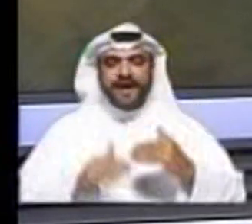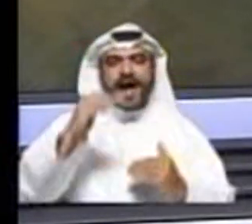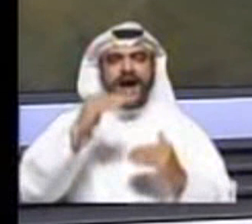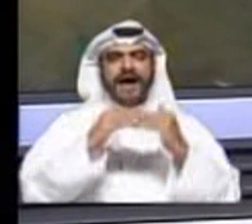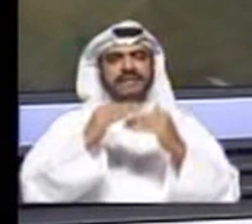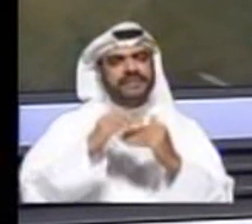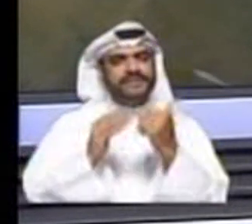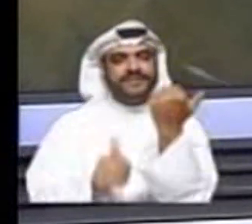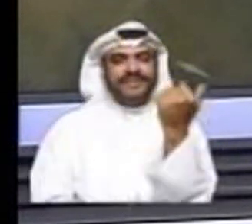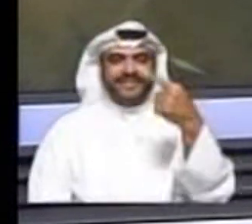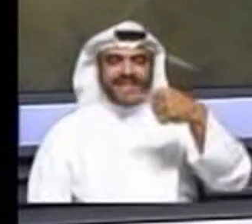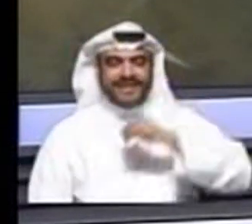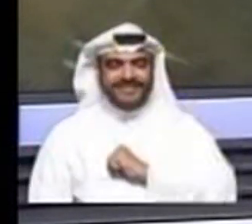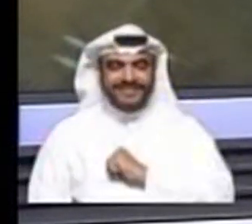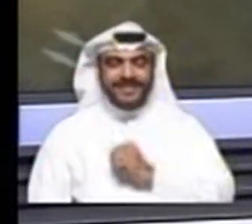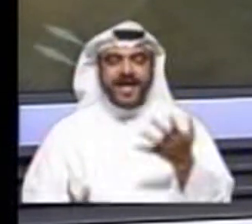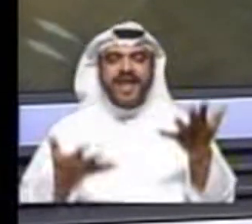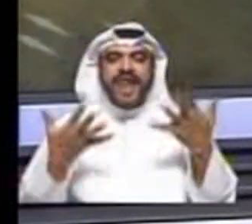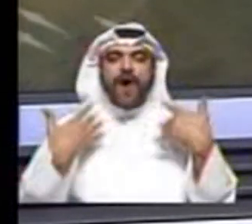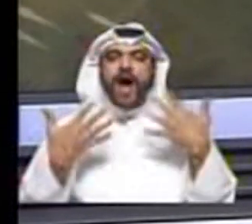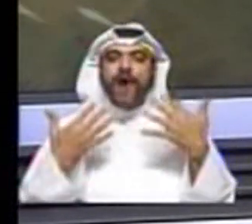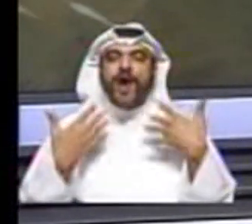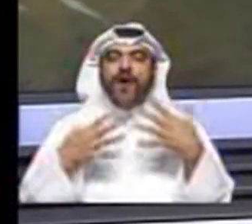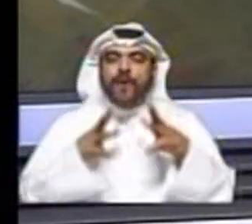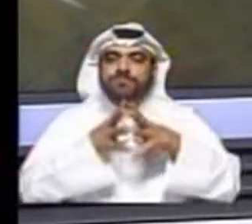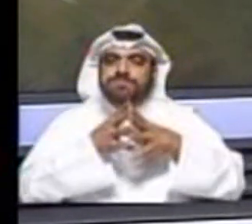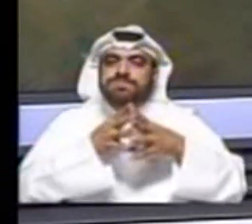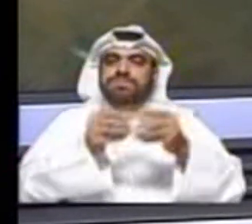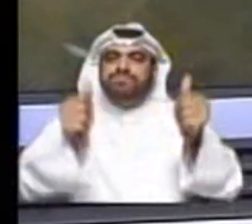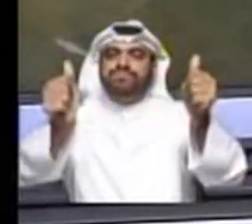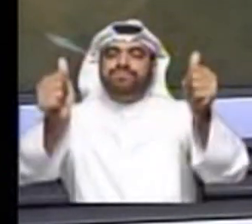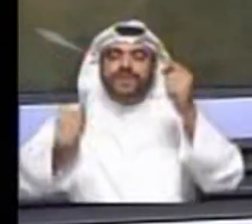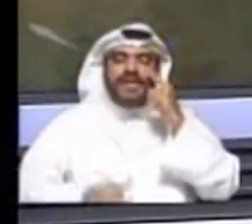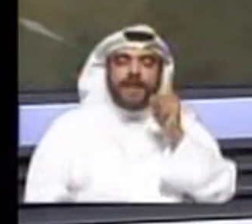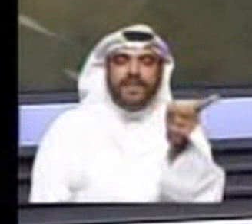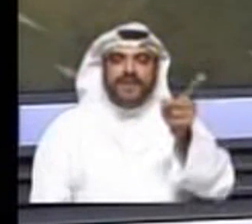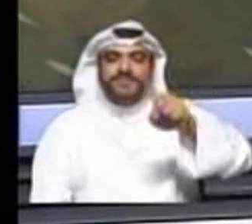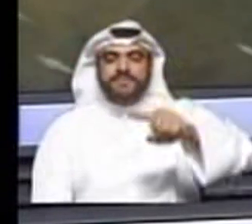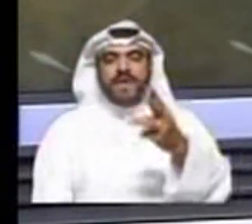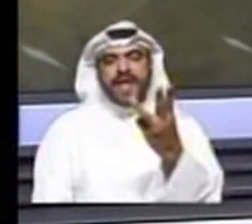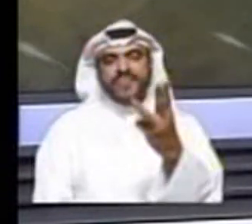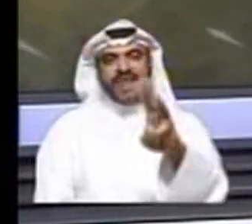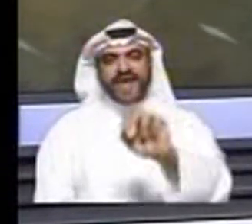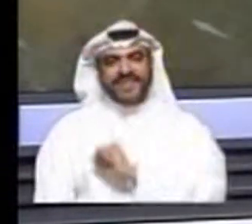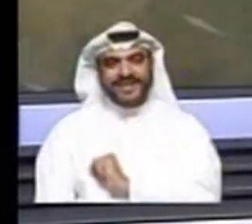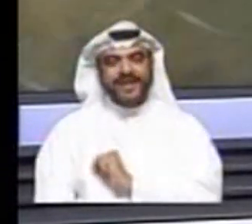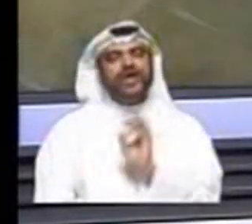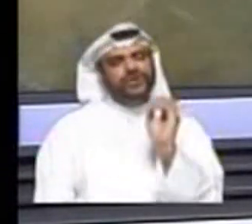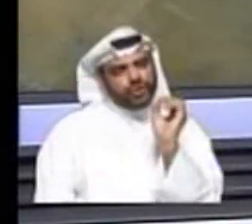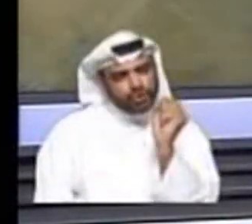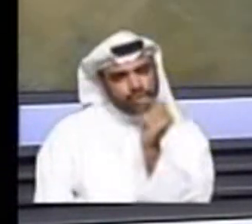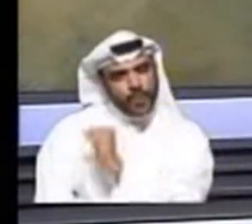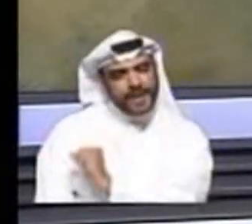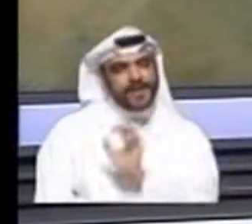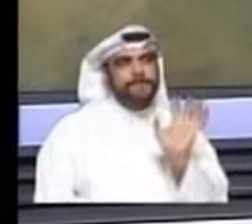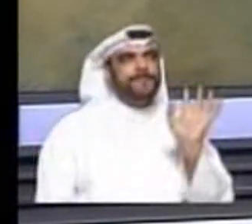إلى معتدل السرعة 10 إلى 30 كيلومتر في الساعة. تظهر أيضا بعض السحب العالية المتفرقة على بعض المناطق، وهذه الأجواء